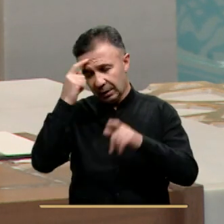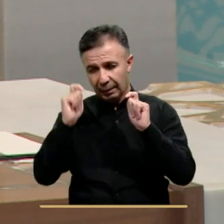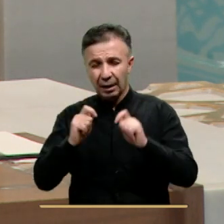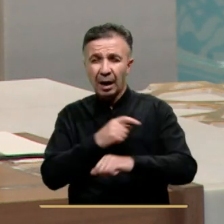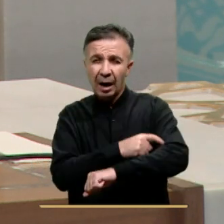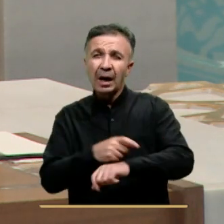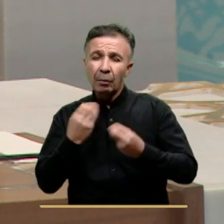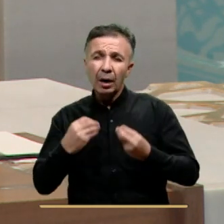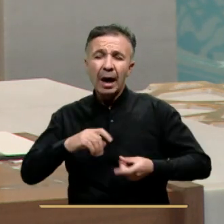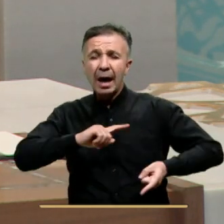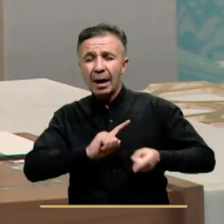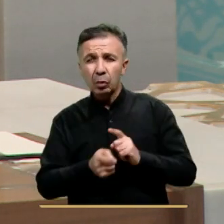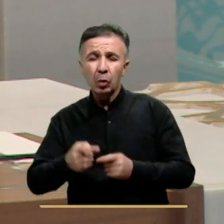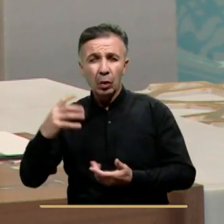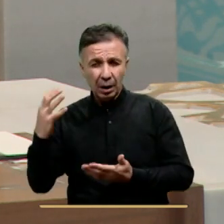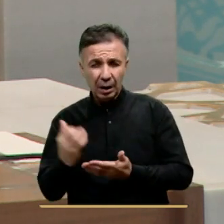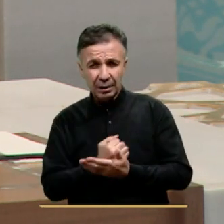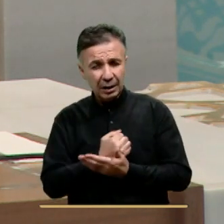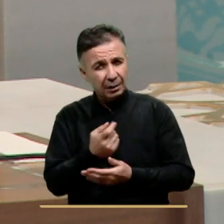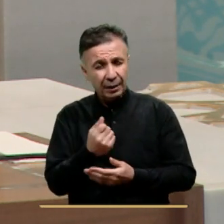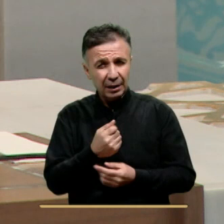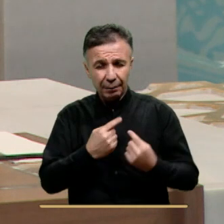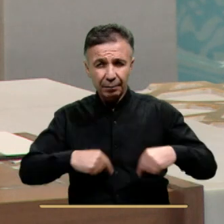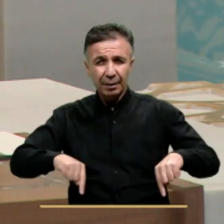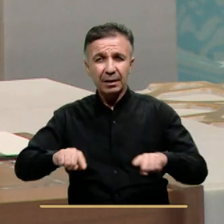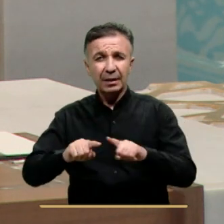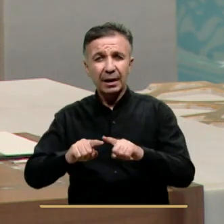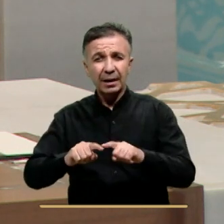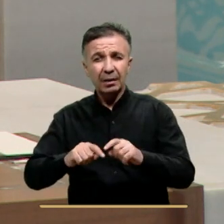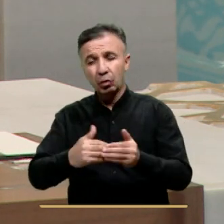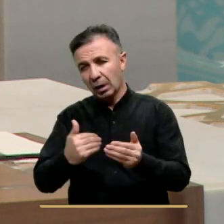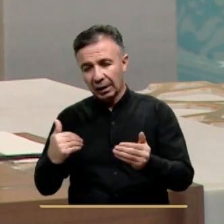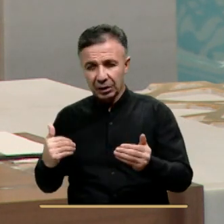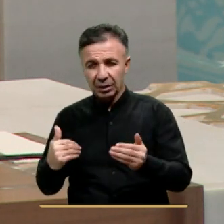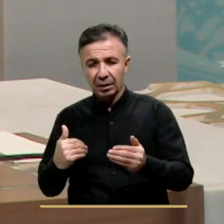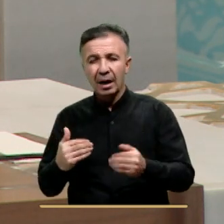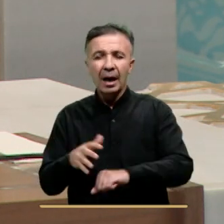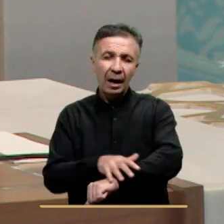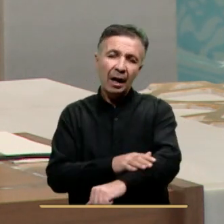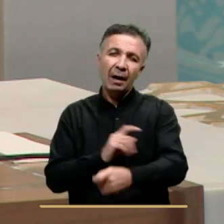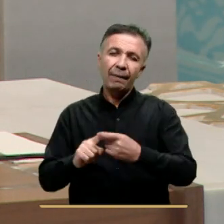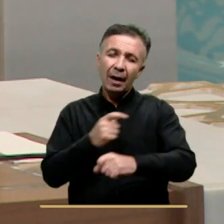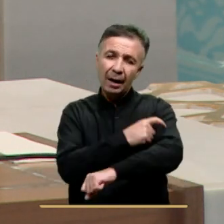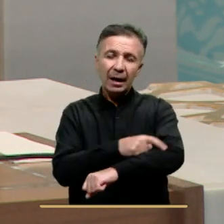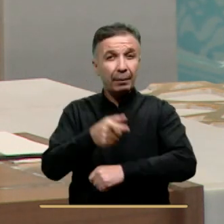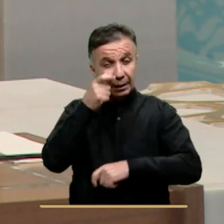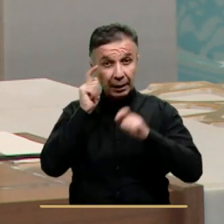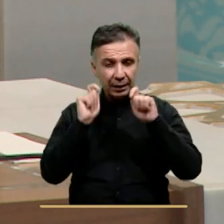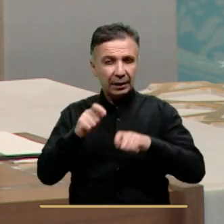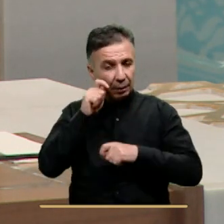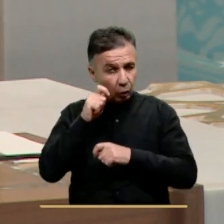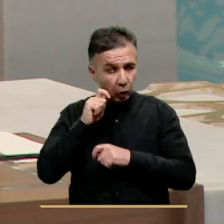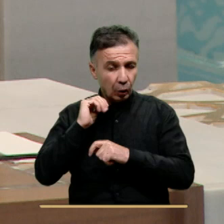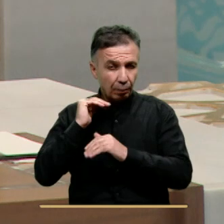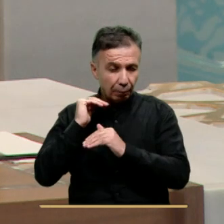her türlü kazançtan bizleri muhafaza eyle helal ve haram sınırlarını hakkıyla muhafaza eden Mümin